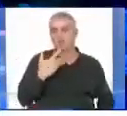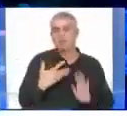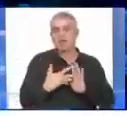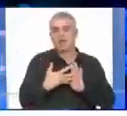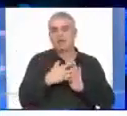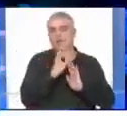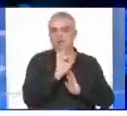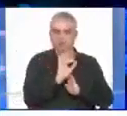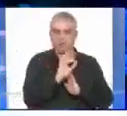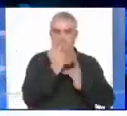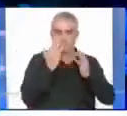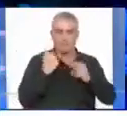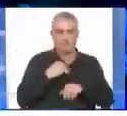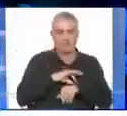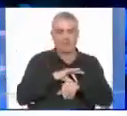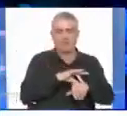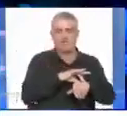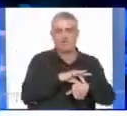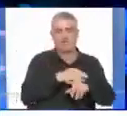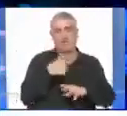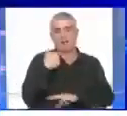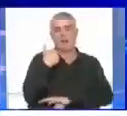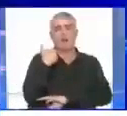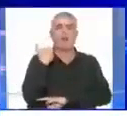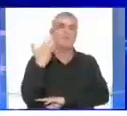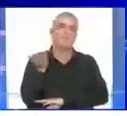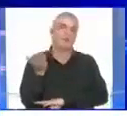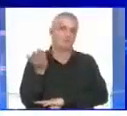שלה, כאשר ליוויתי אותה אל מחוץ